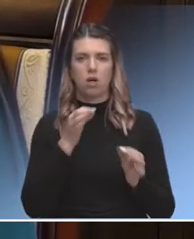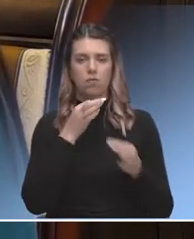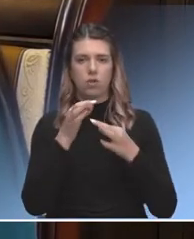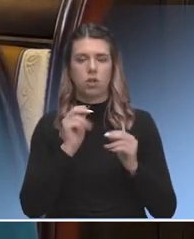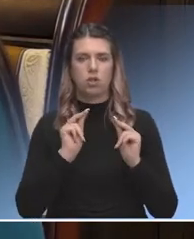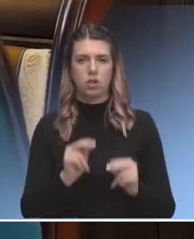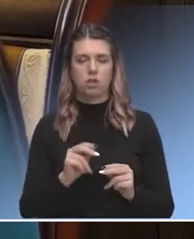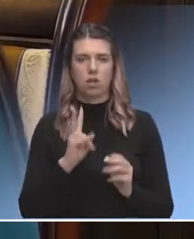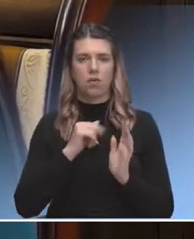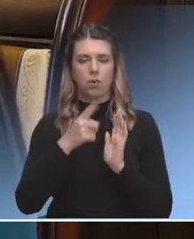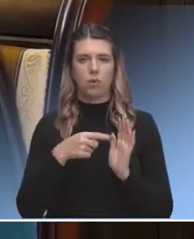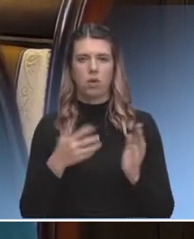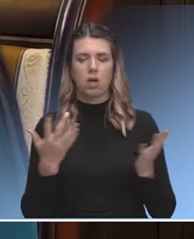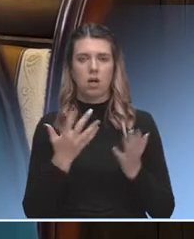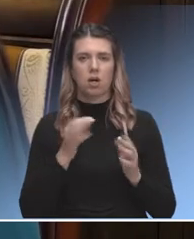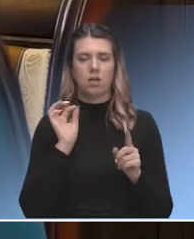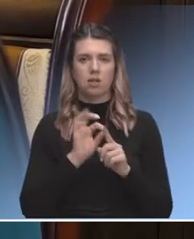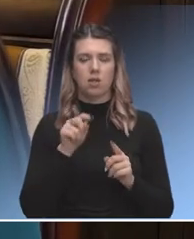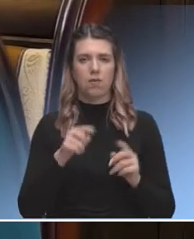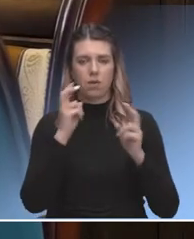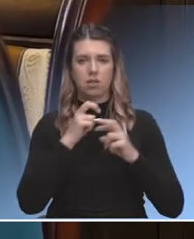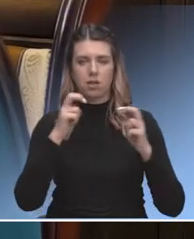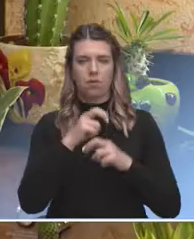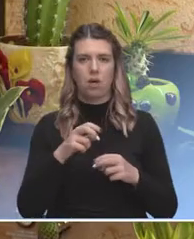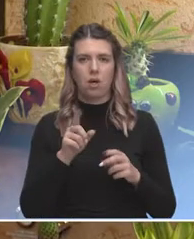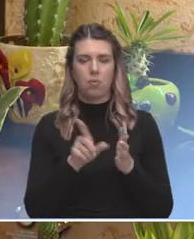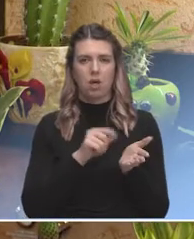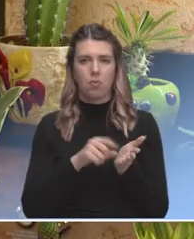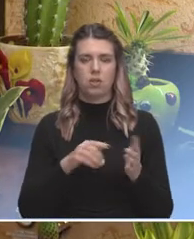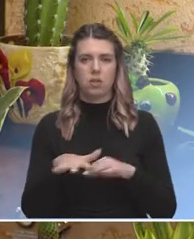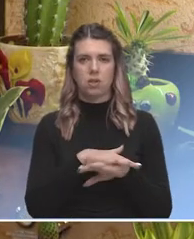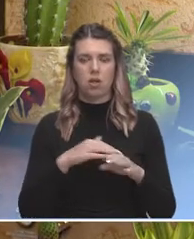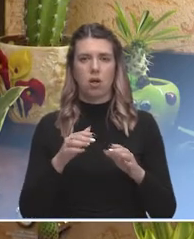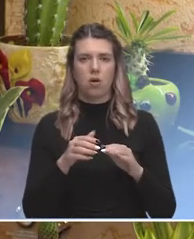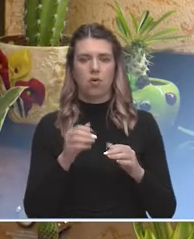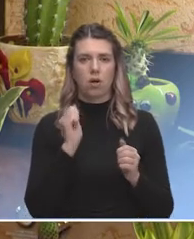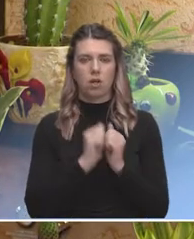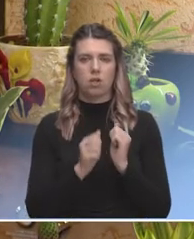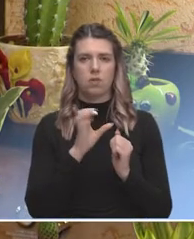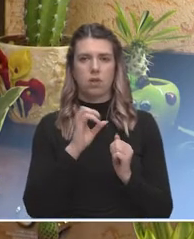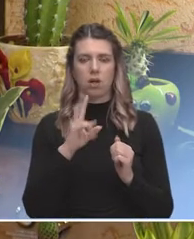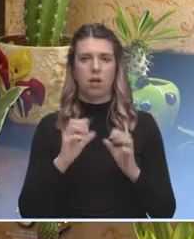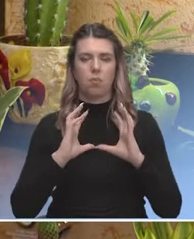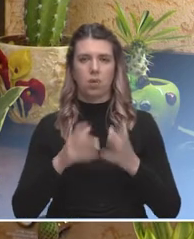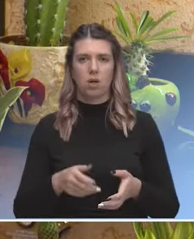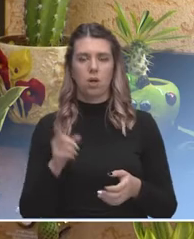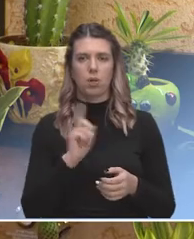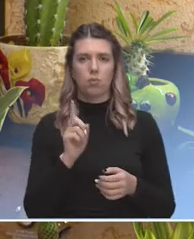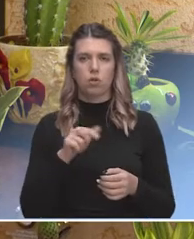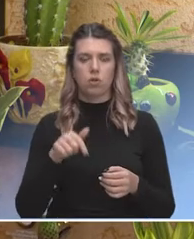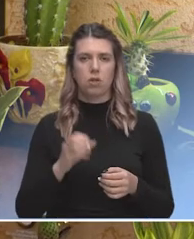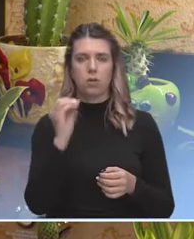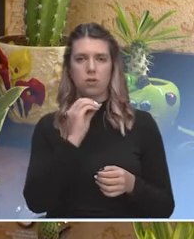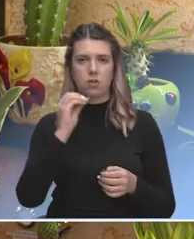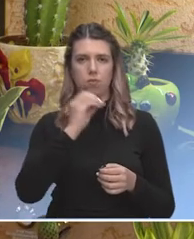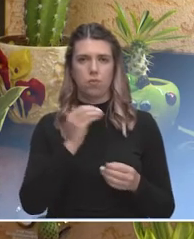честно и правдиво на вопросы? Вот какова цель этого исследования? Переписи населения проходят во всех странах мира, потому что